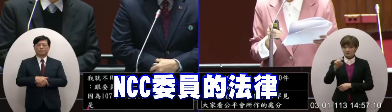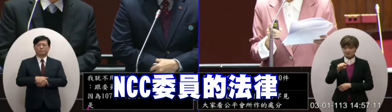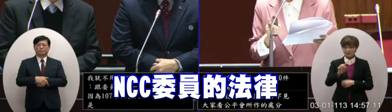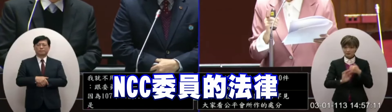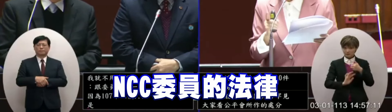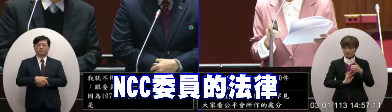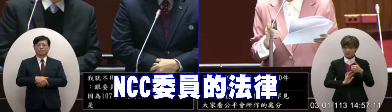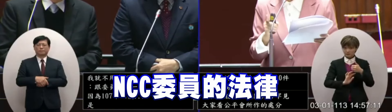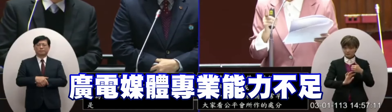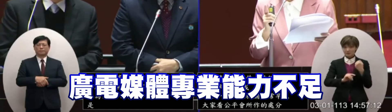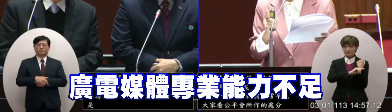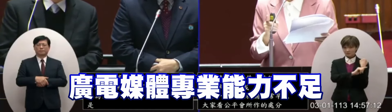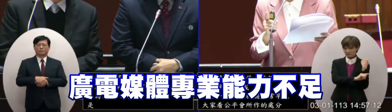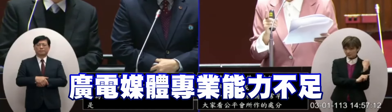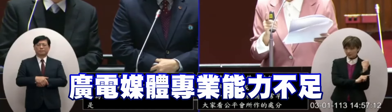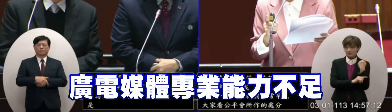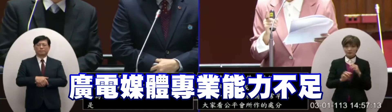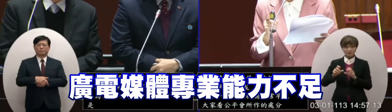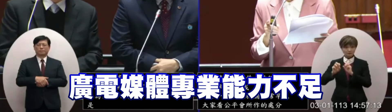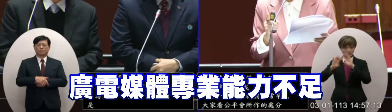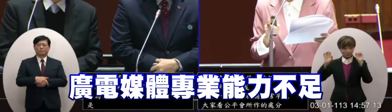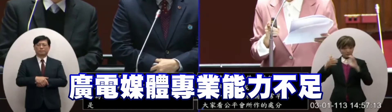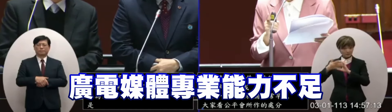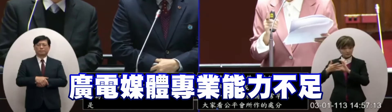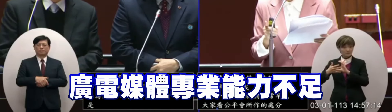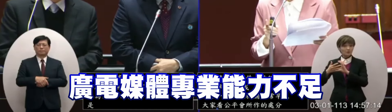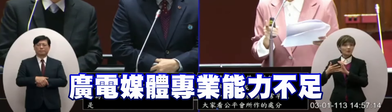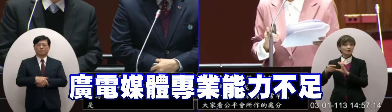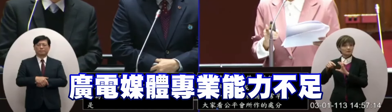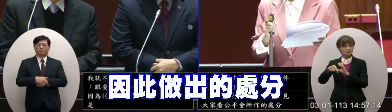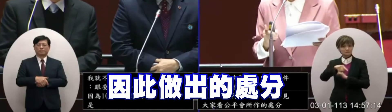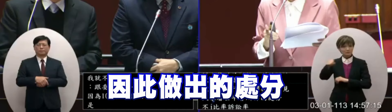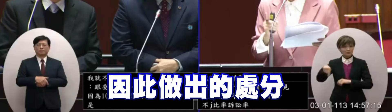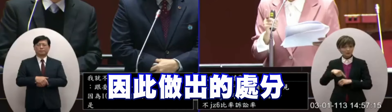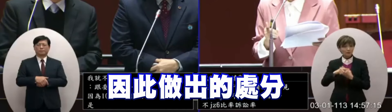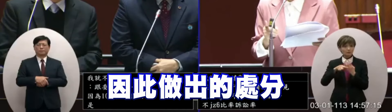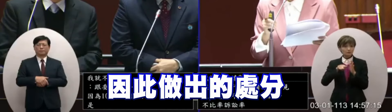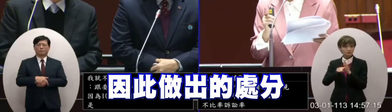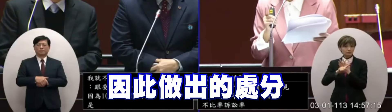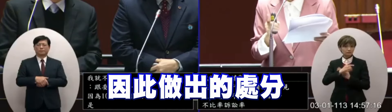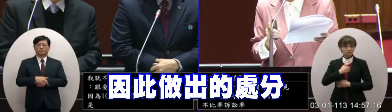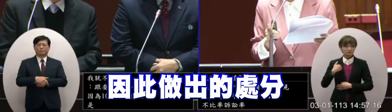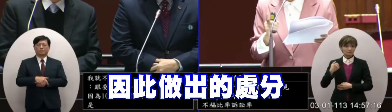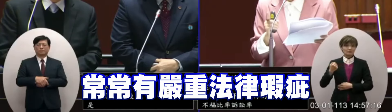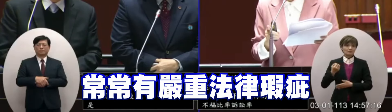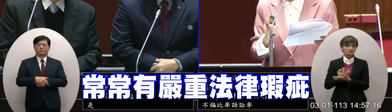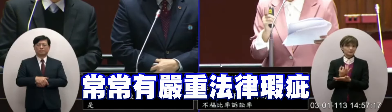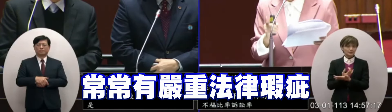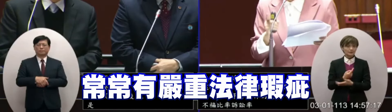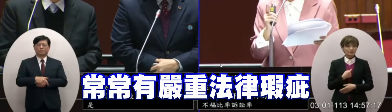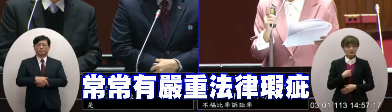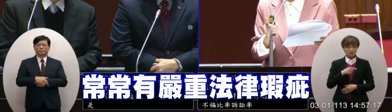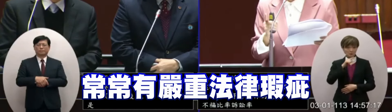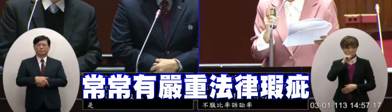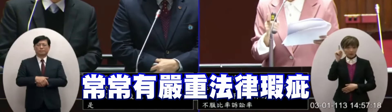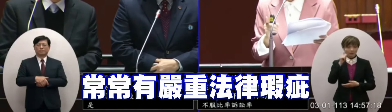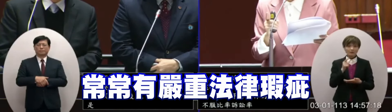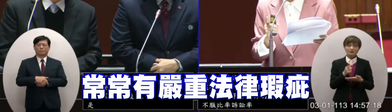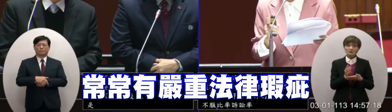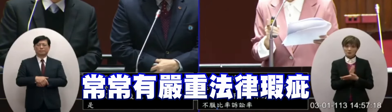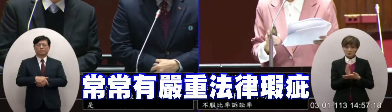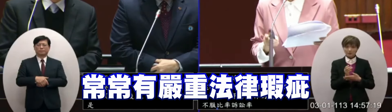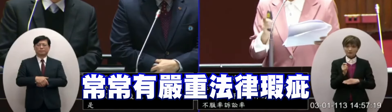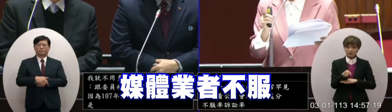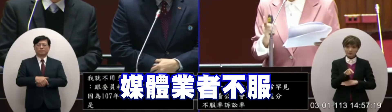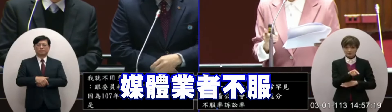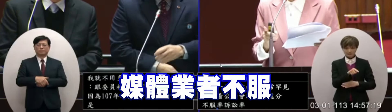NCC 委员的法律和广电媒体专业能力不足，因此做出的处分常常会有严重的法律